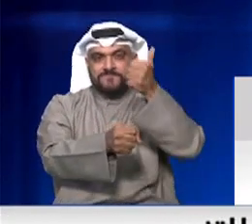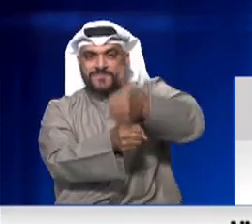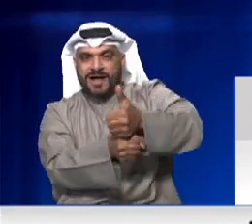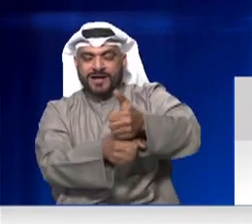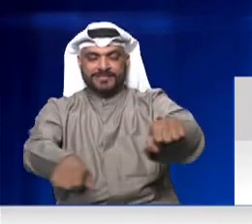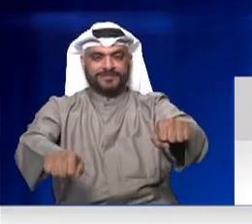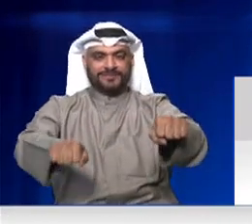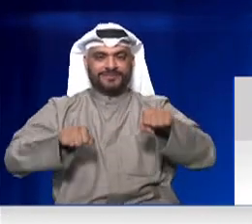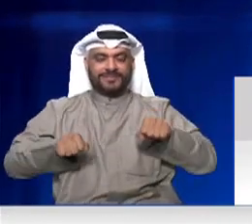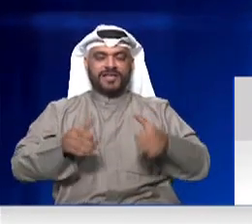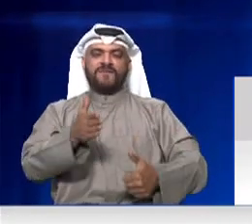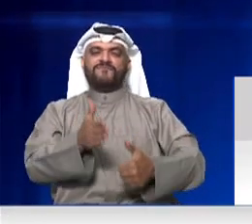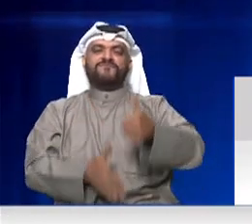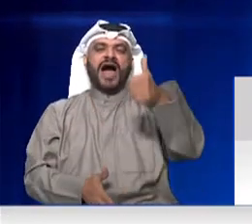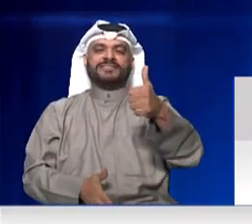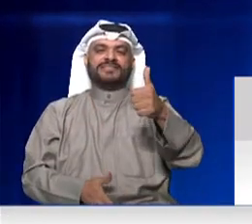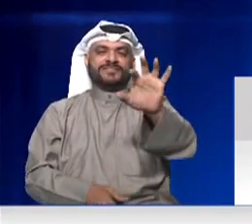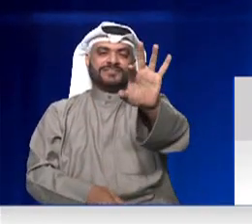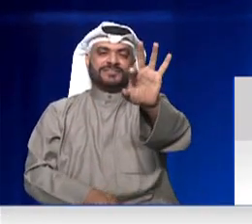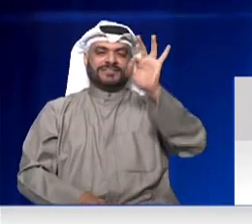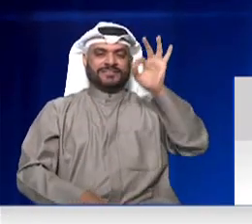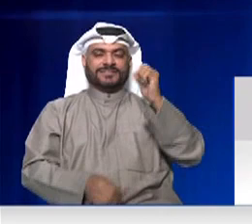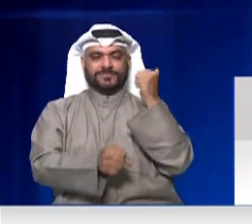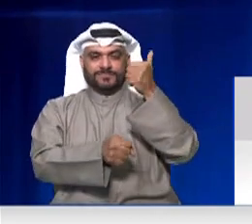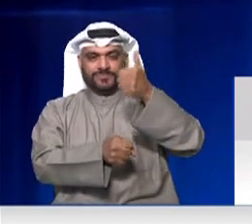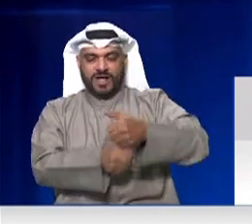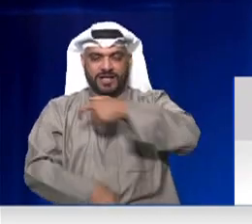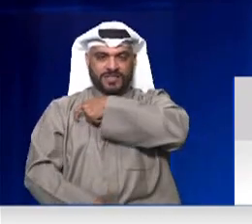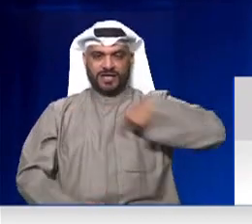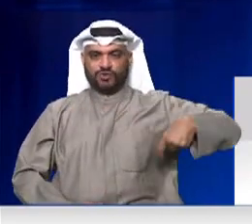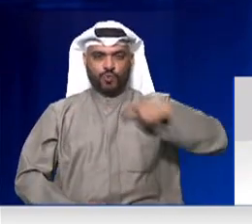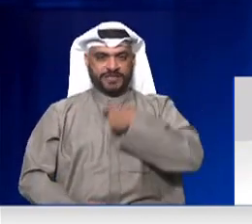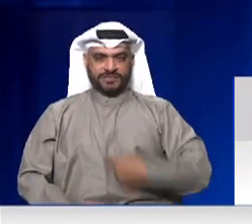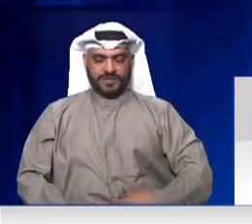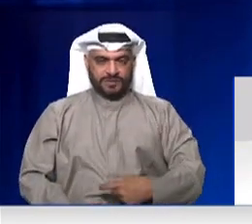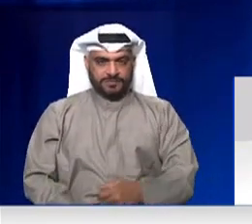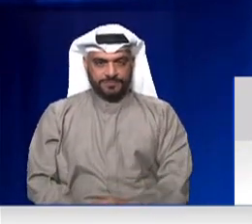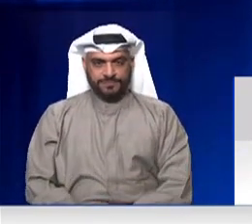خالص تهانيه بمناسبة انتخابها رئيسة للاتحاد السويسري.